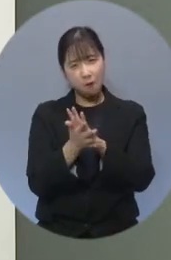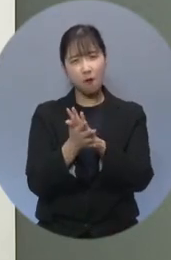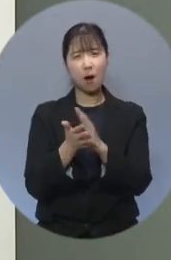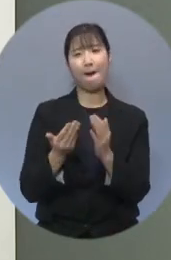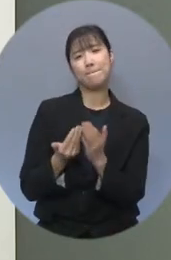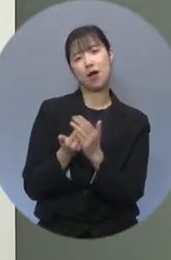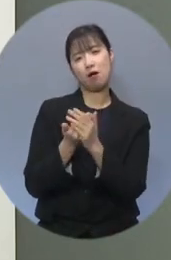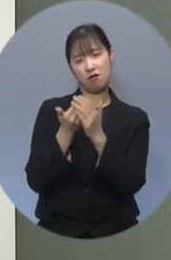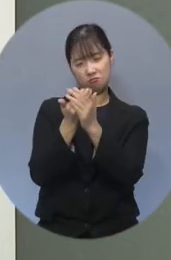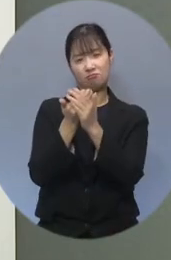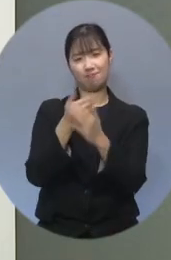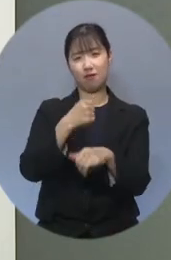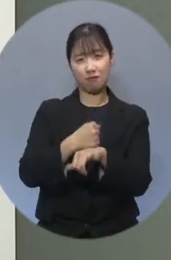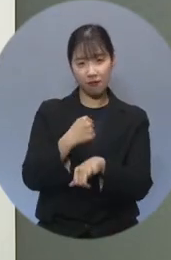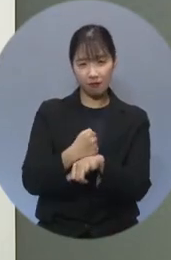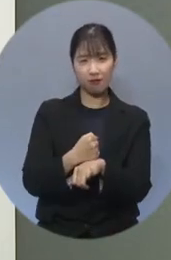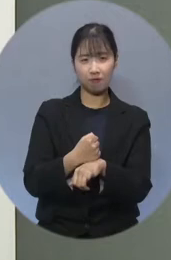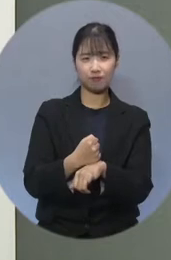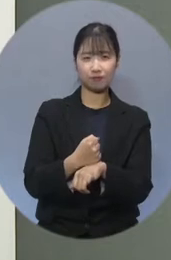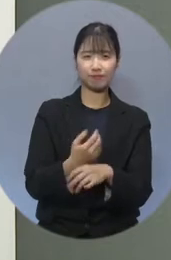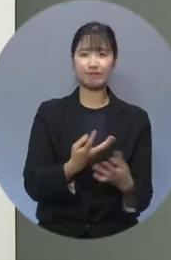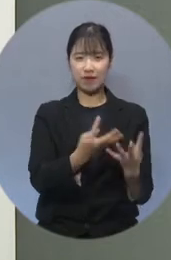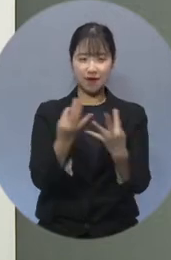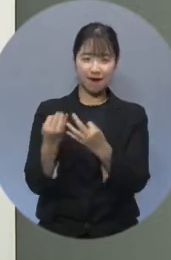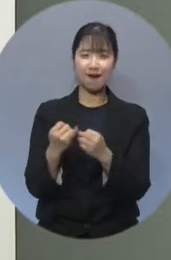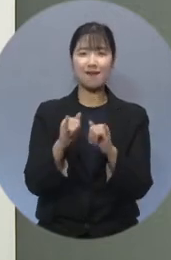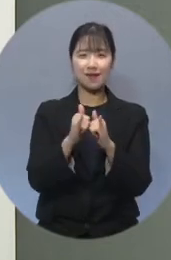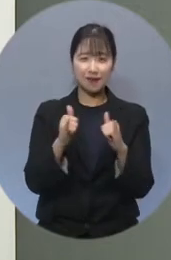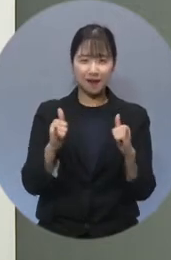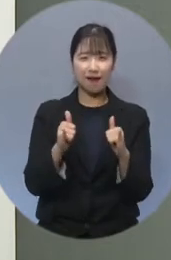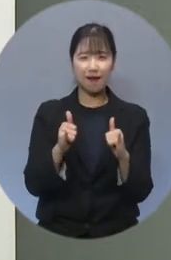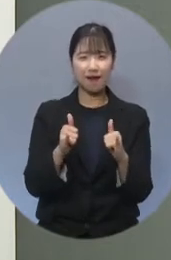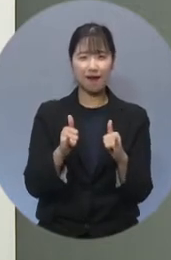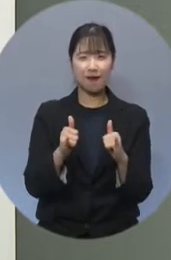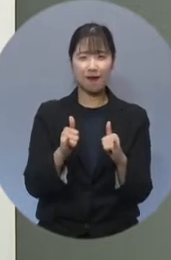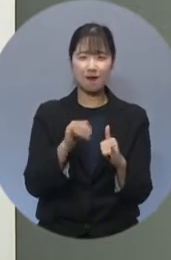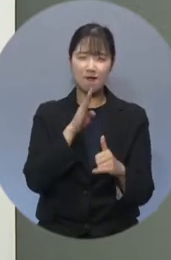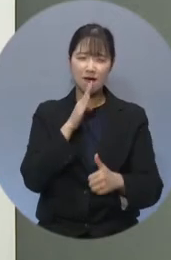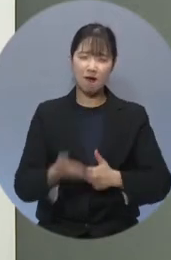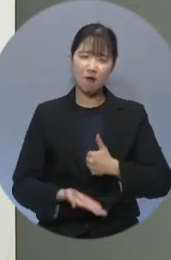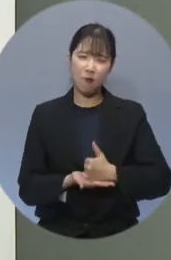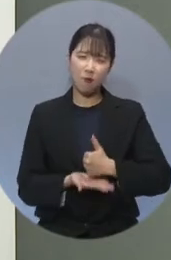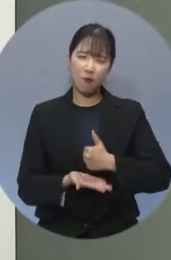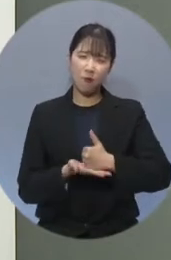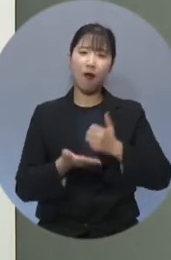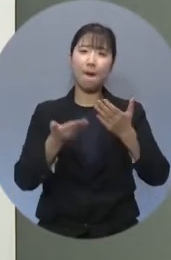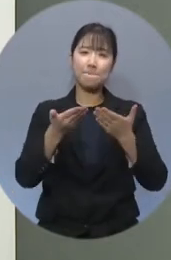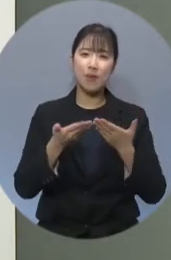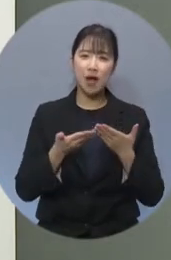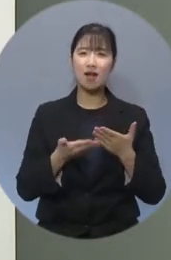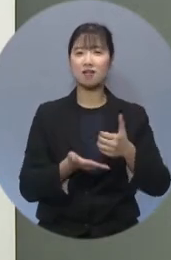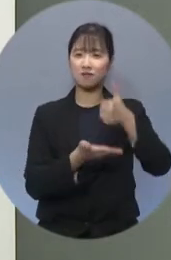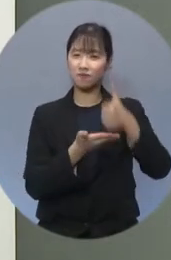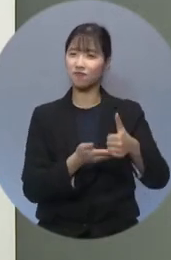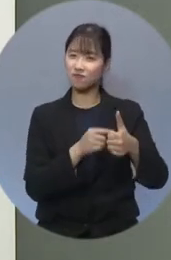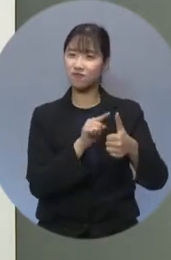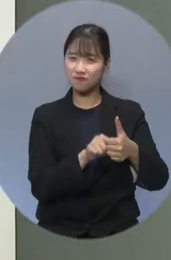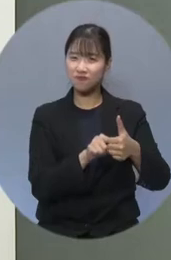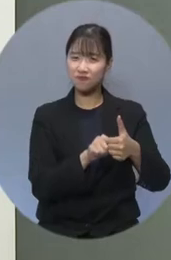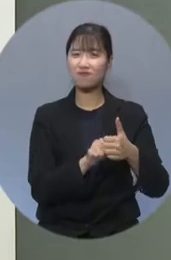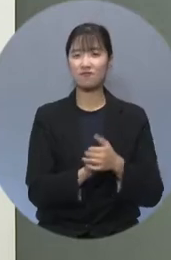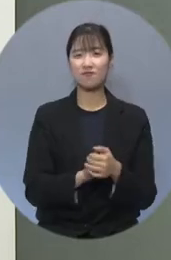발전을 주고 그래서 많은 분들에게 뜨거운 찬사를 받고 있는 주인공을